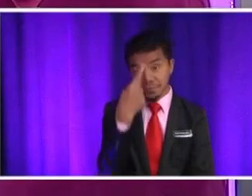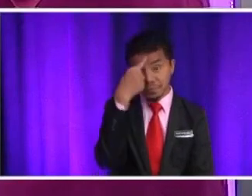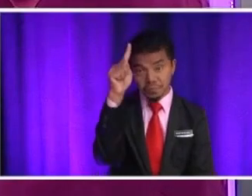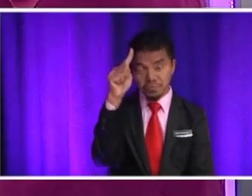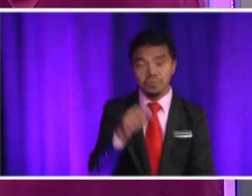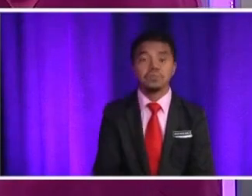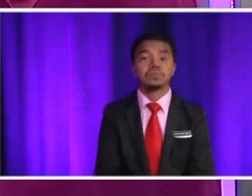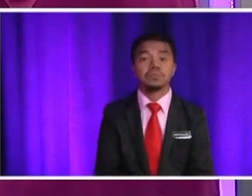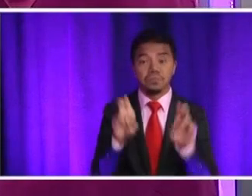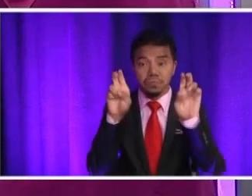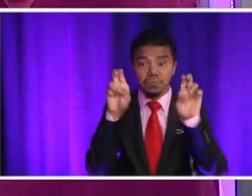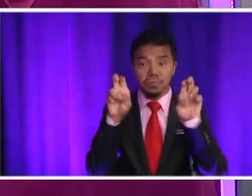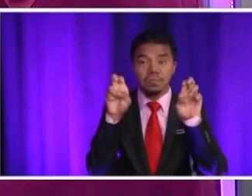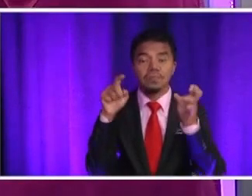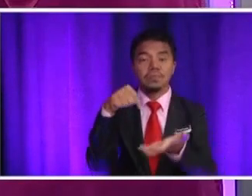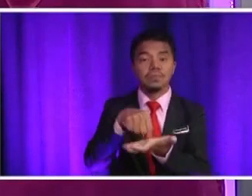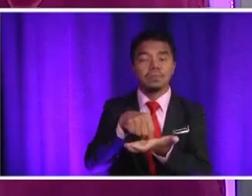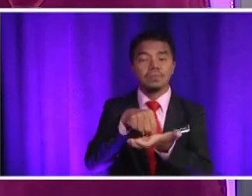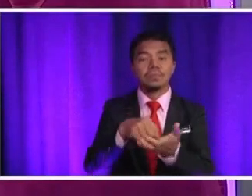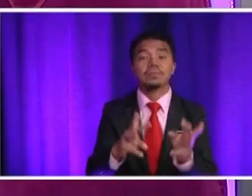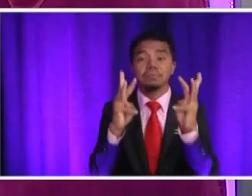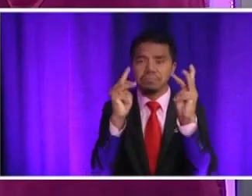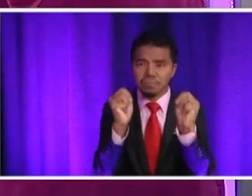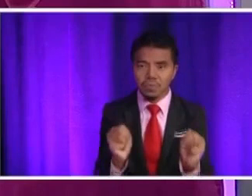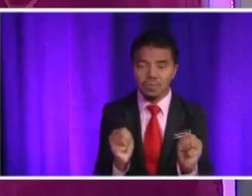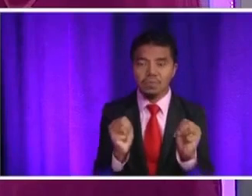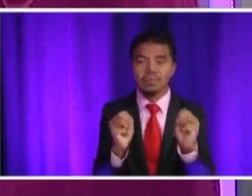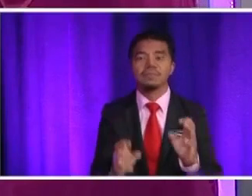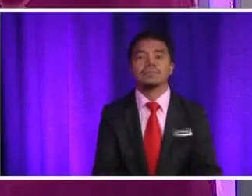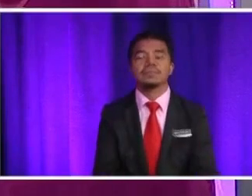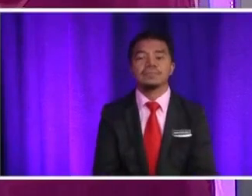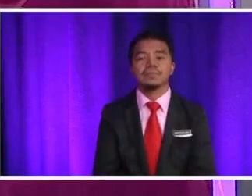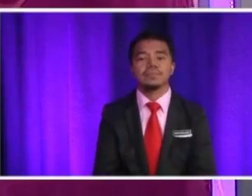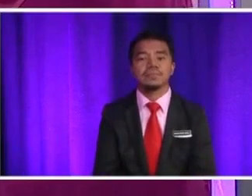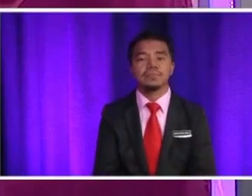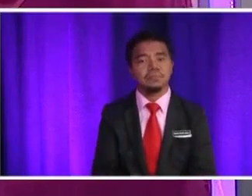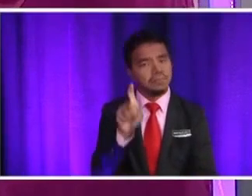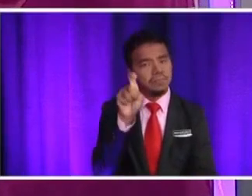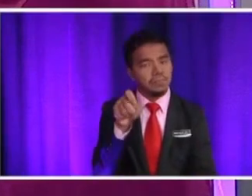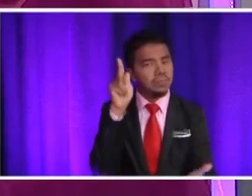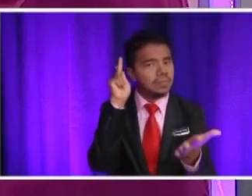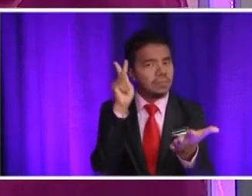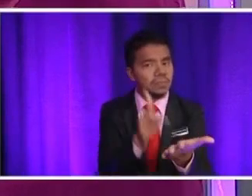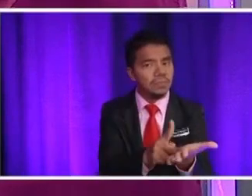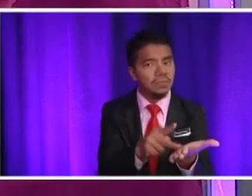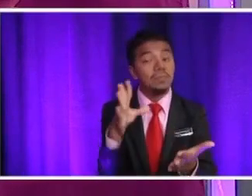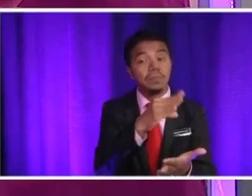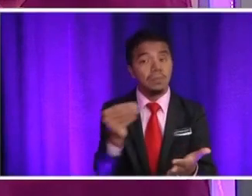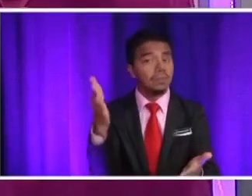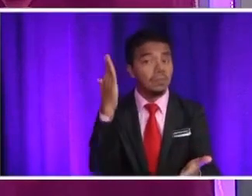ini, tajuk ini, yang penting murid kena sangat mengenali atau memahami apa